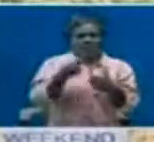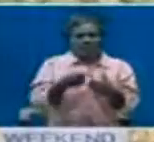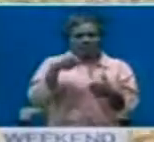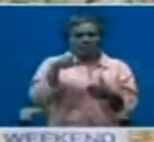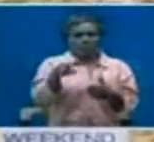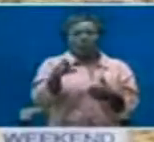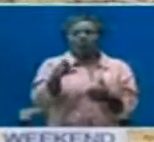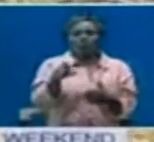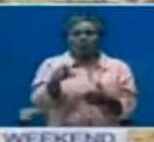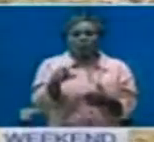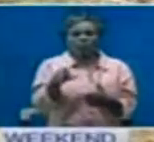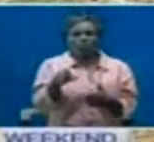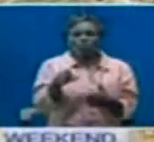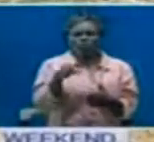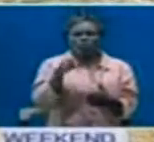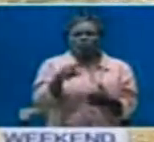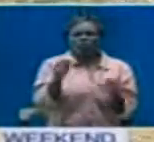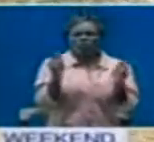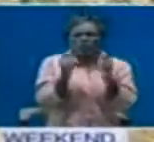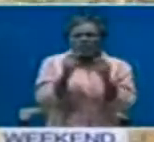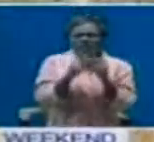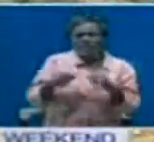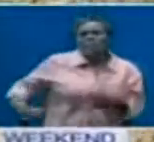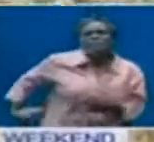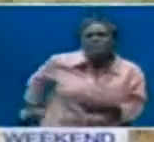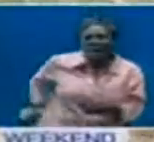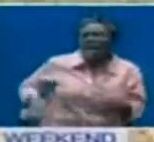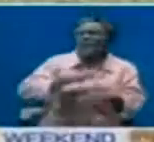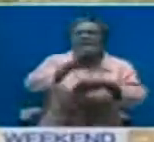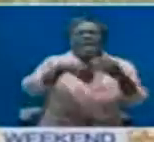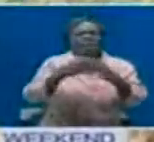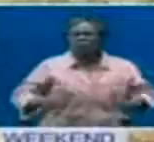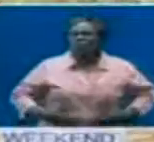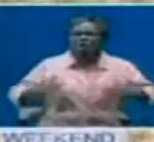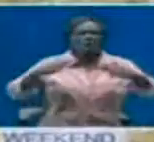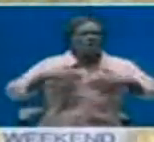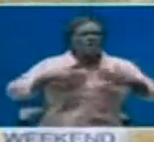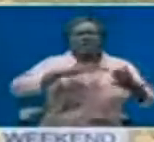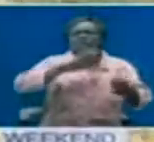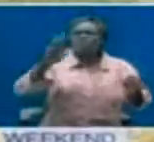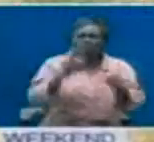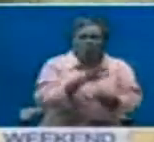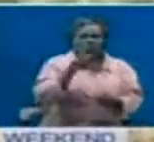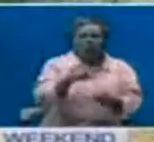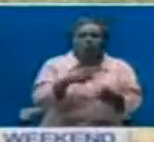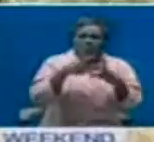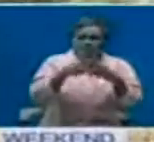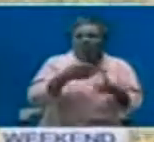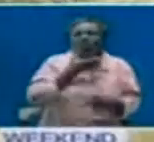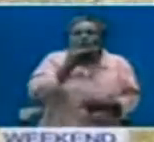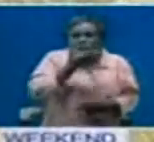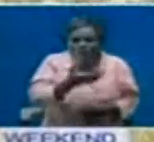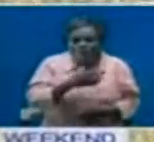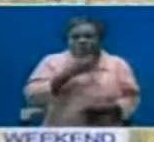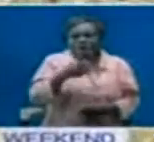kama nikukufa tu. Sababu unasikia shungu mpaka mgongo, mpaka wapi, mpaka kichwa. Sasa hapo unaanza kutabika.